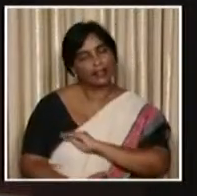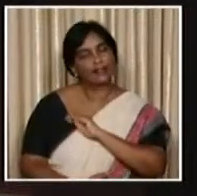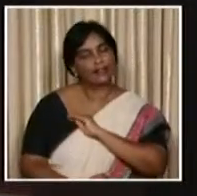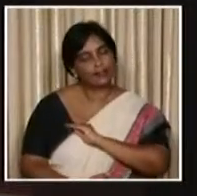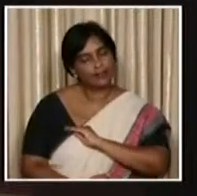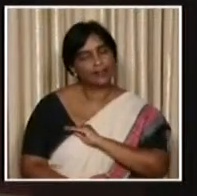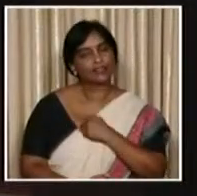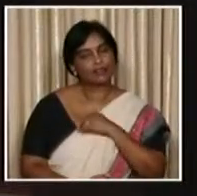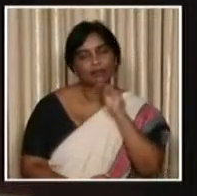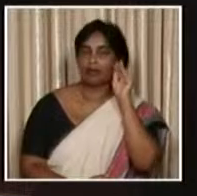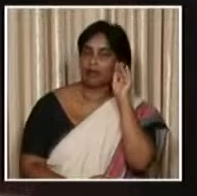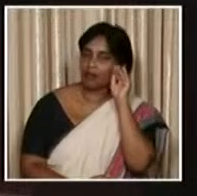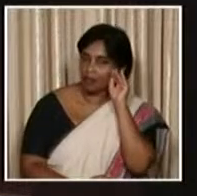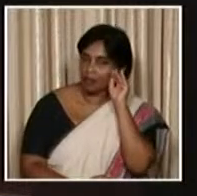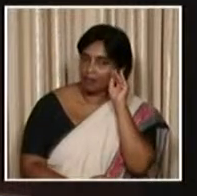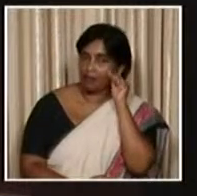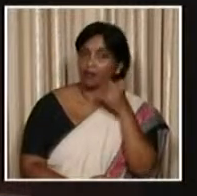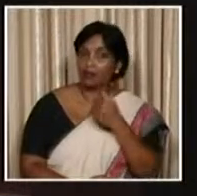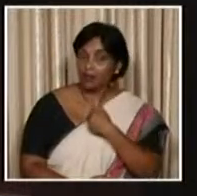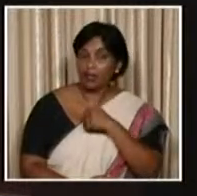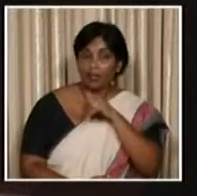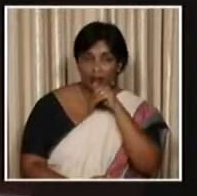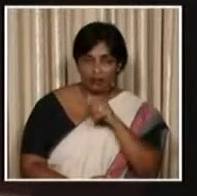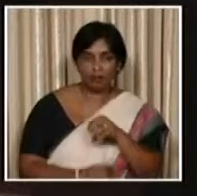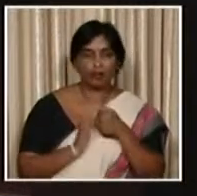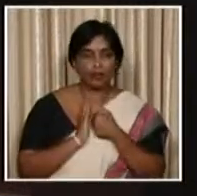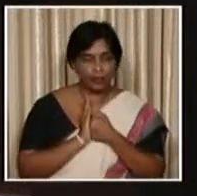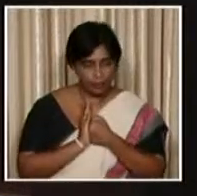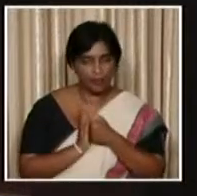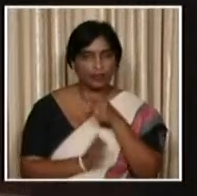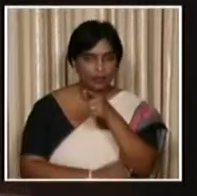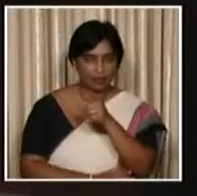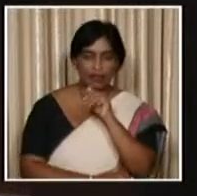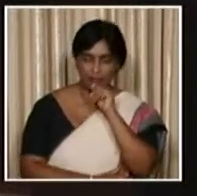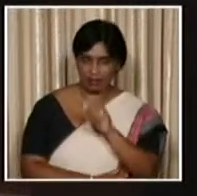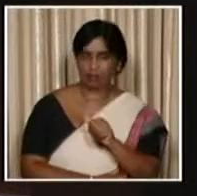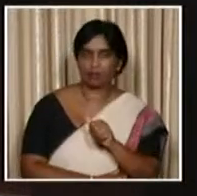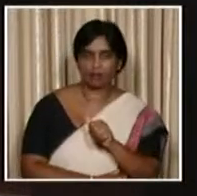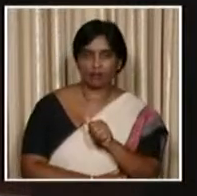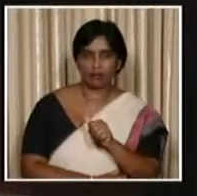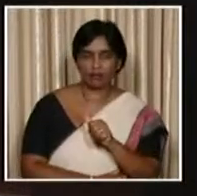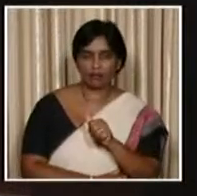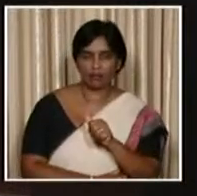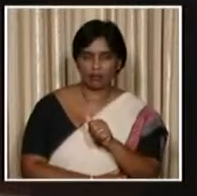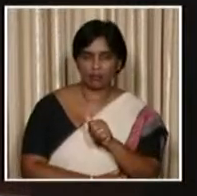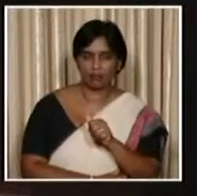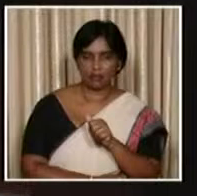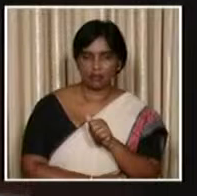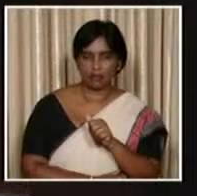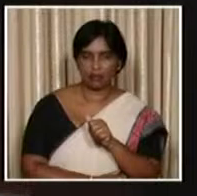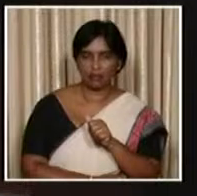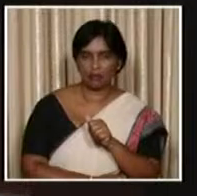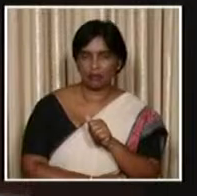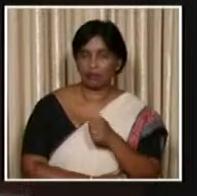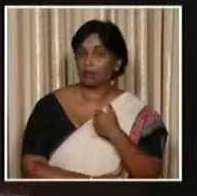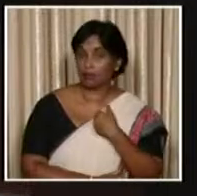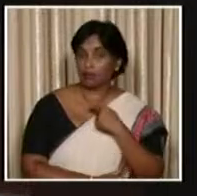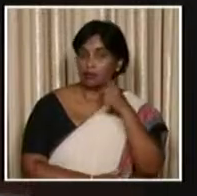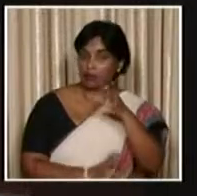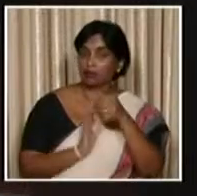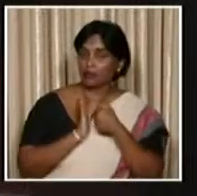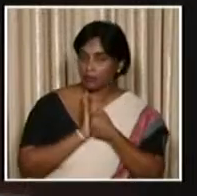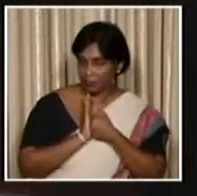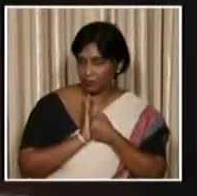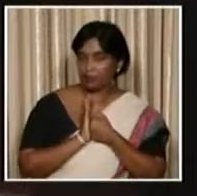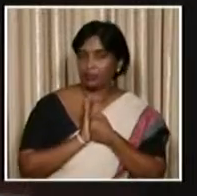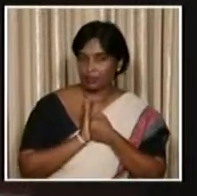ඉවසලිවන්තව අහගෙන හිටියා මගේ ඇත්තටම ඔබතුමාට ගරුත්වයක් තියෙනවා හරි I have respect and honor for you so please